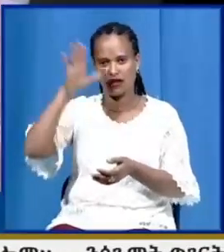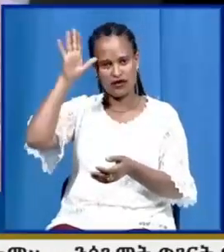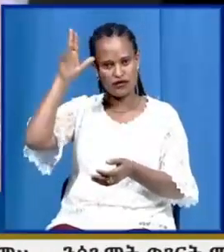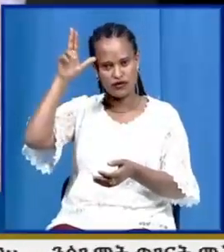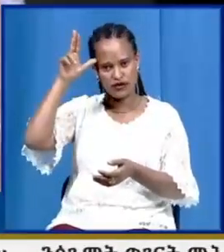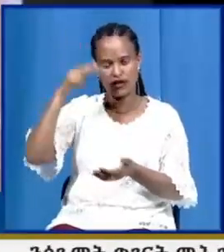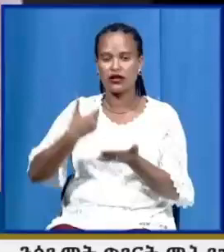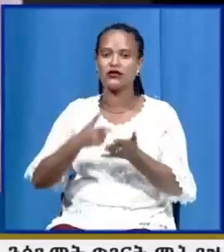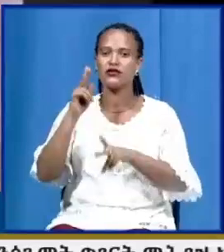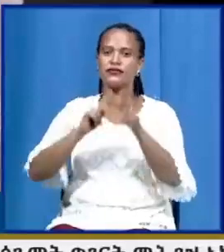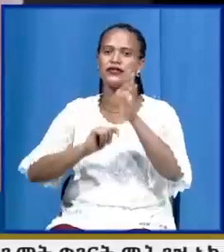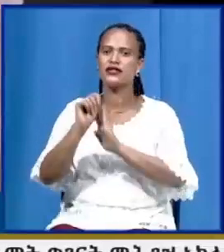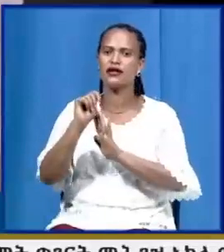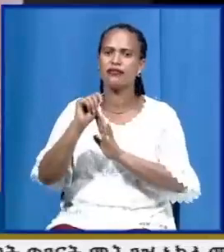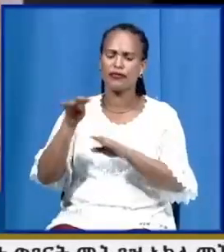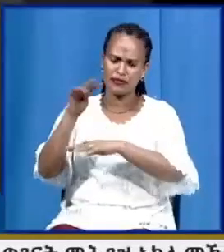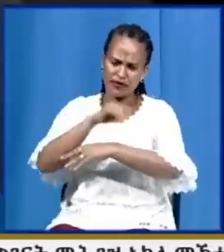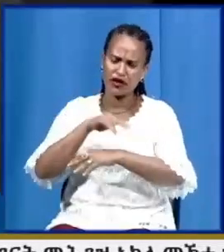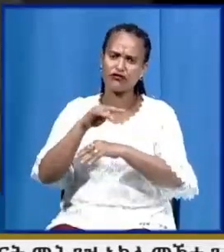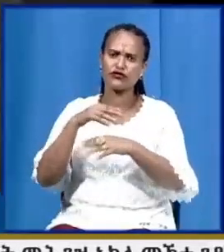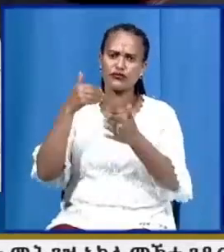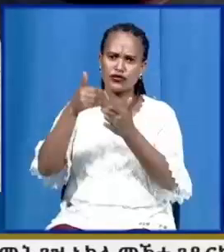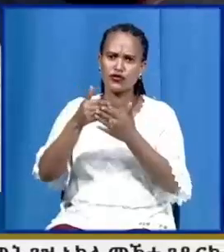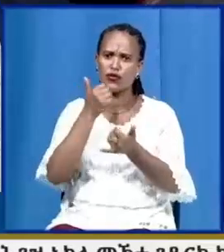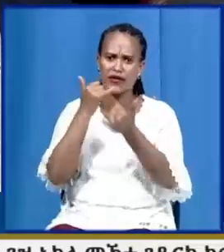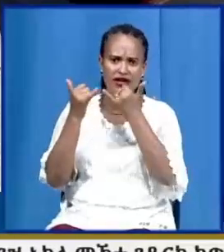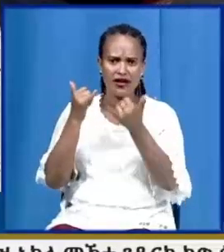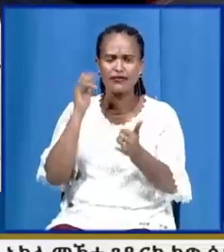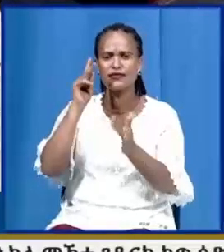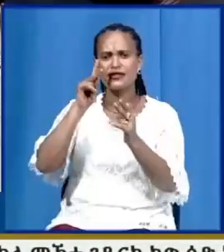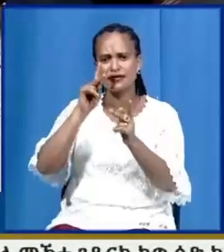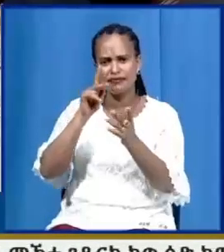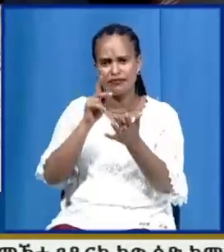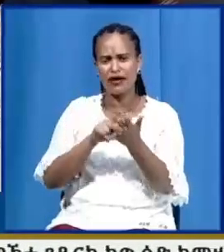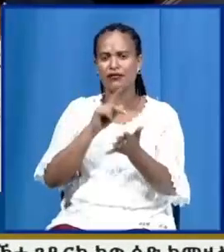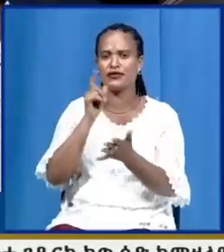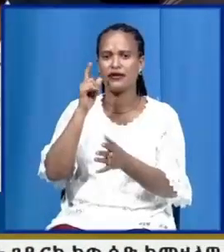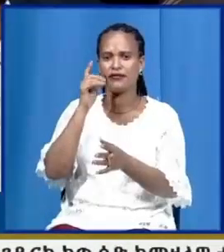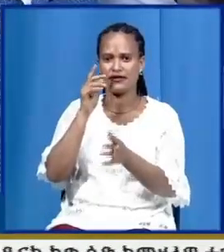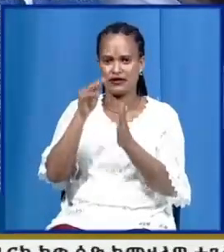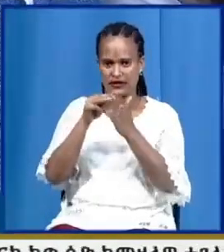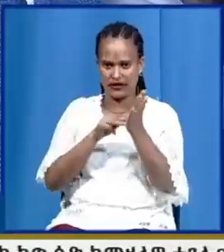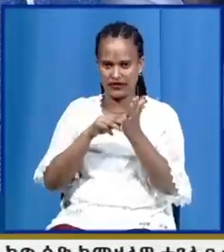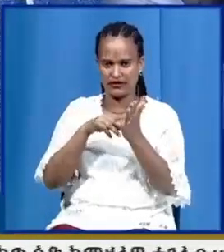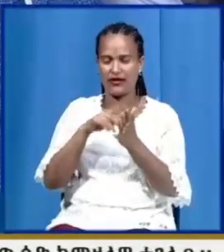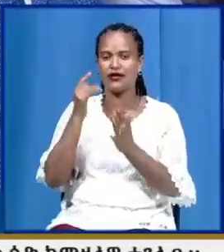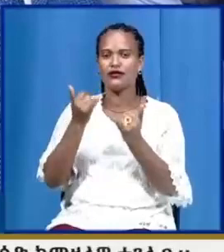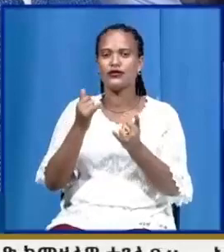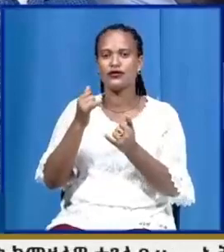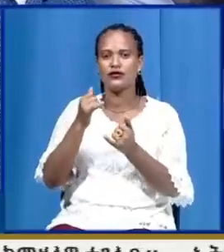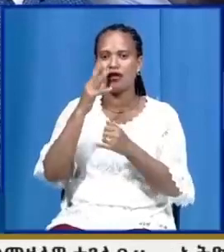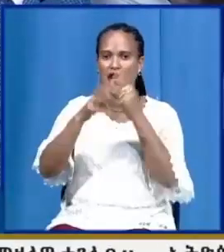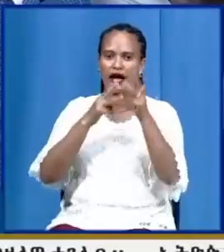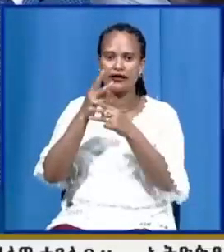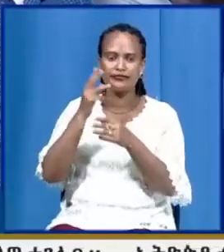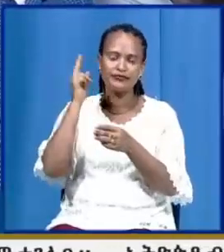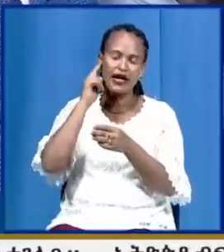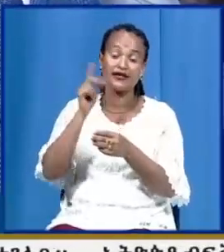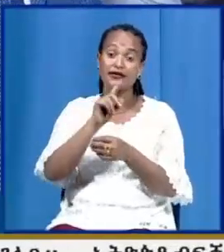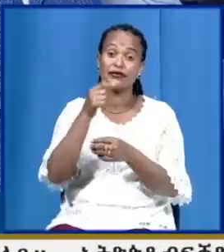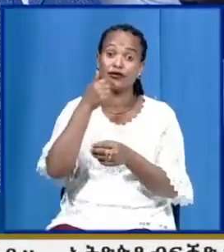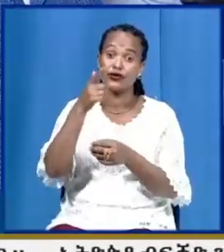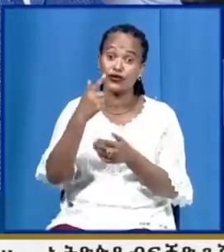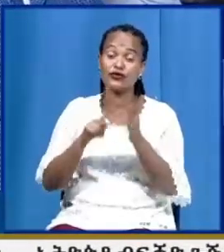ረዳ ህዝቢ ትግራይ በብምዕራፉ ንዝበፅሕዎ በደላት ብዝግባእ ብዘይምስናድን ሕዚ እውን ዓለም ፀማም እዝኒ ዝሃበቶ ምፅናት